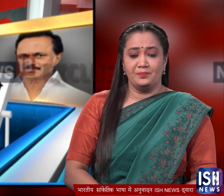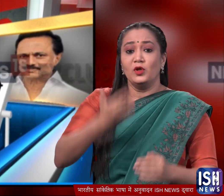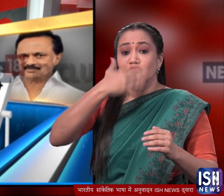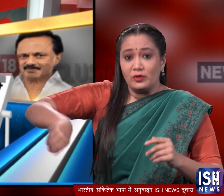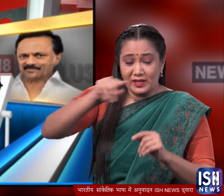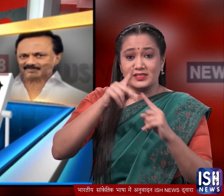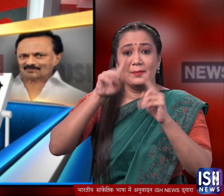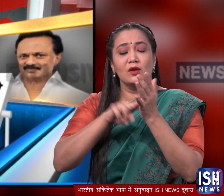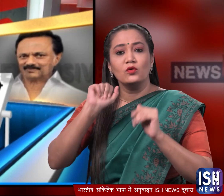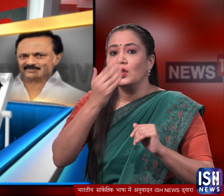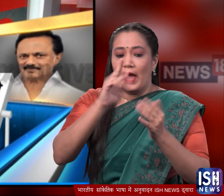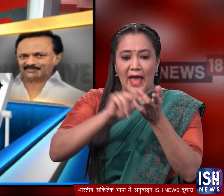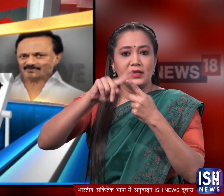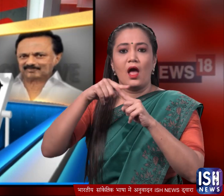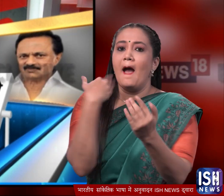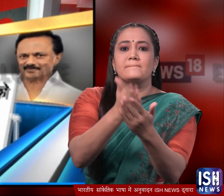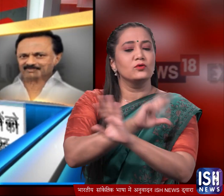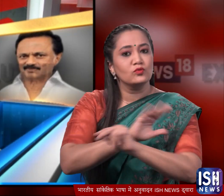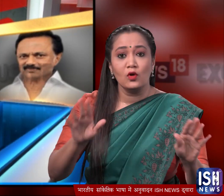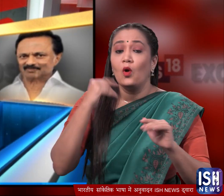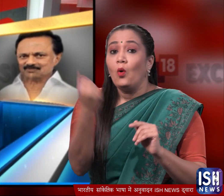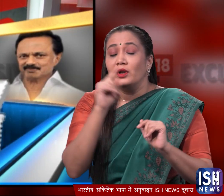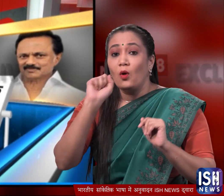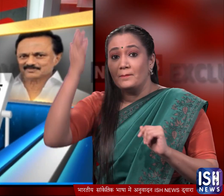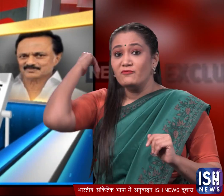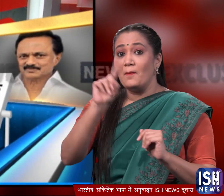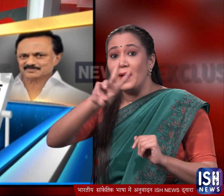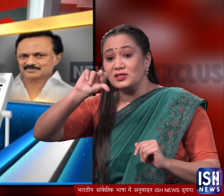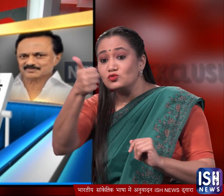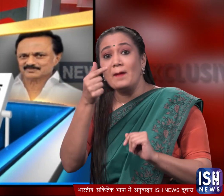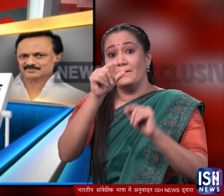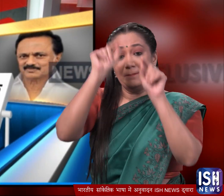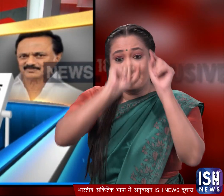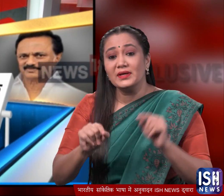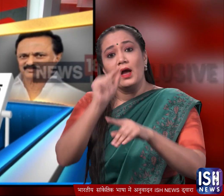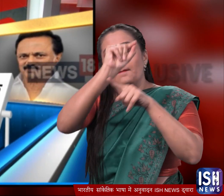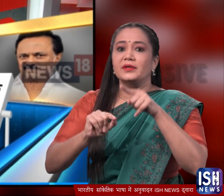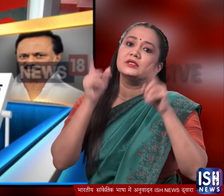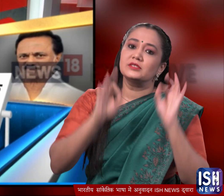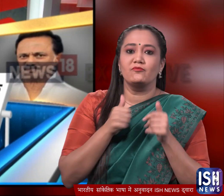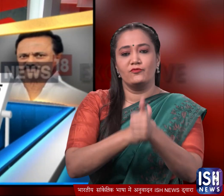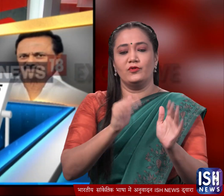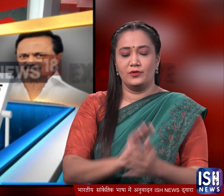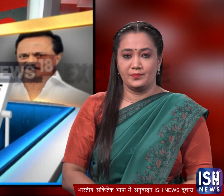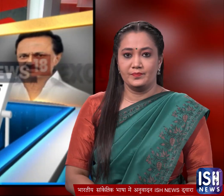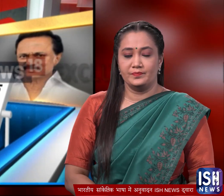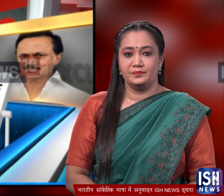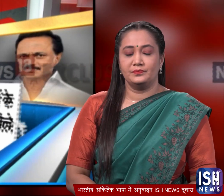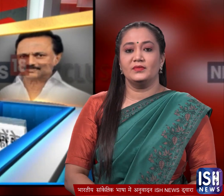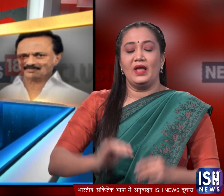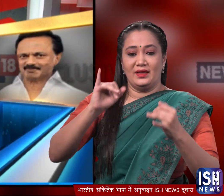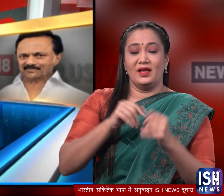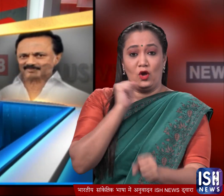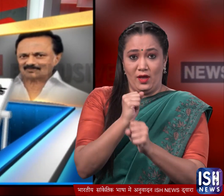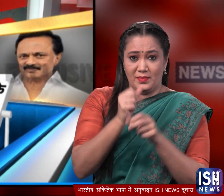की परीक्षा से छूट मिल जाएगी और 12वीं के अंकों के आधार पर ही मेडिकल कॉलेजों में दाखिले का सुझाव इस बिल में दिया गया। साथ ही